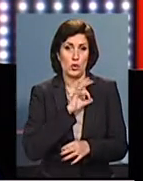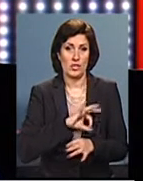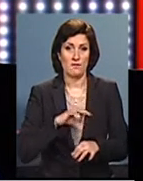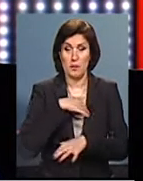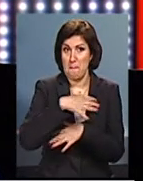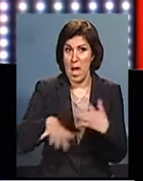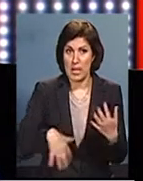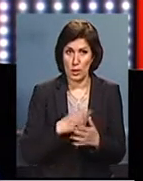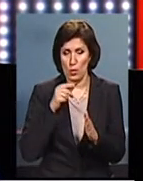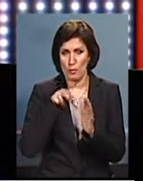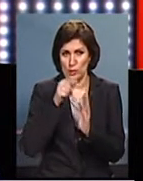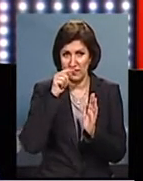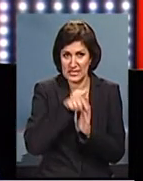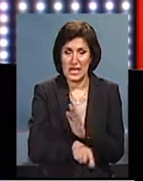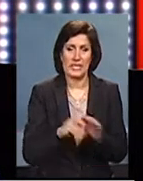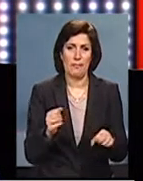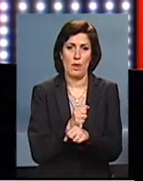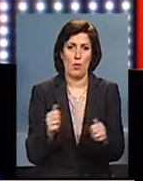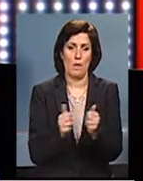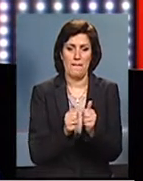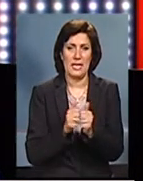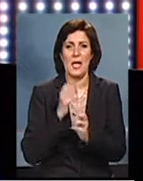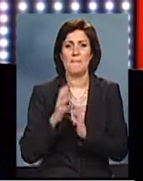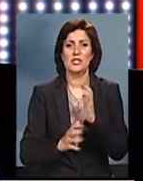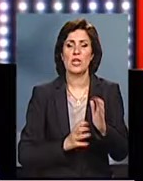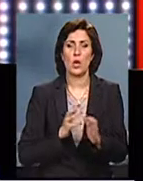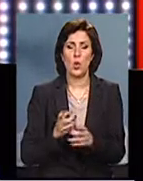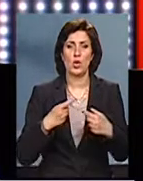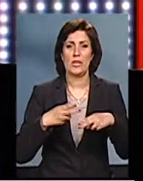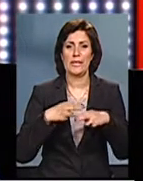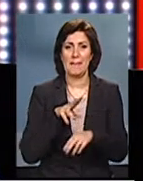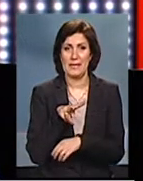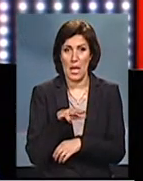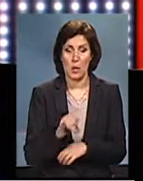пройшли всередину і підірвали бомби біля міжнародного терміналу.